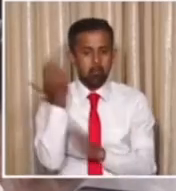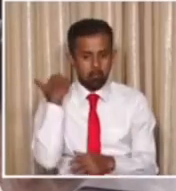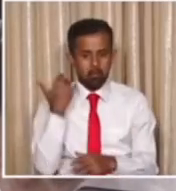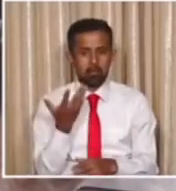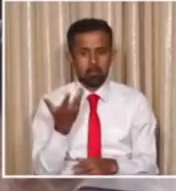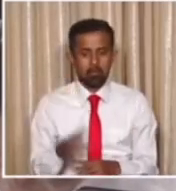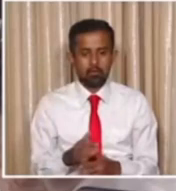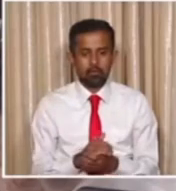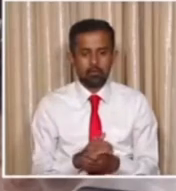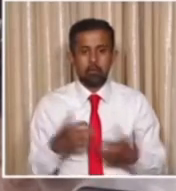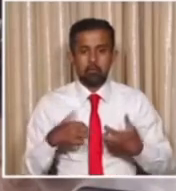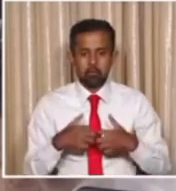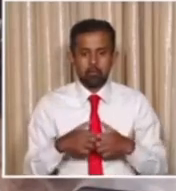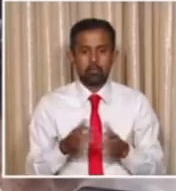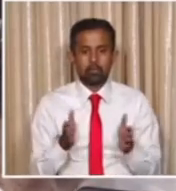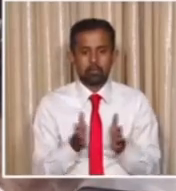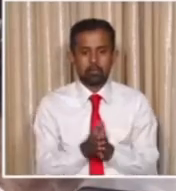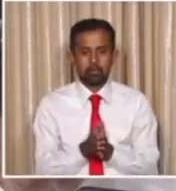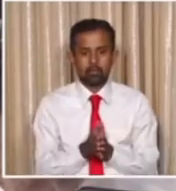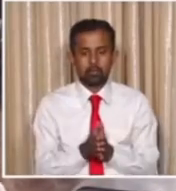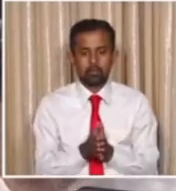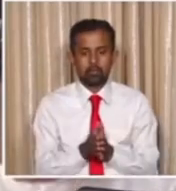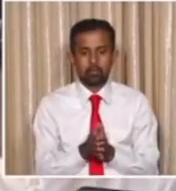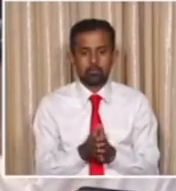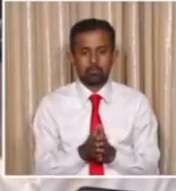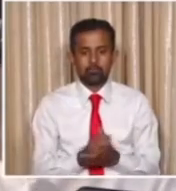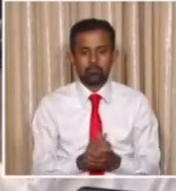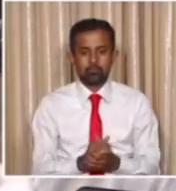ඇතිවෙච්ච වර්ත තත්ත්වයන් තුළ යම් කිසි විදිහේ